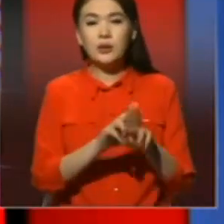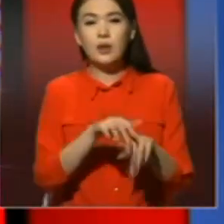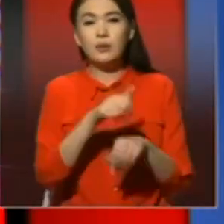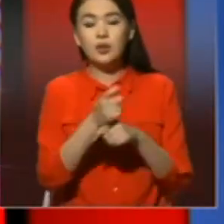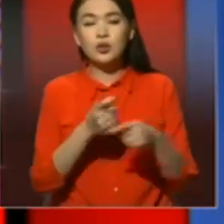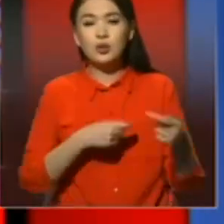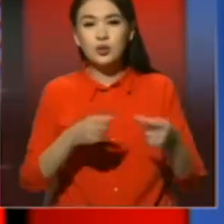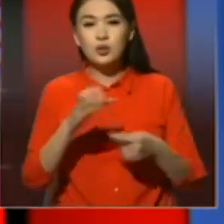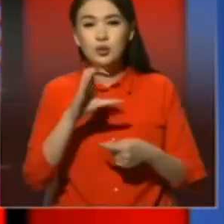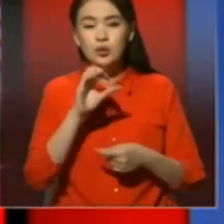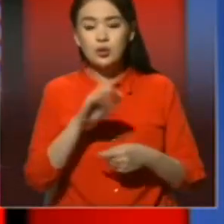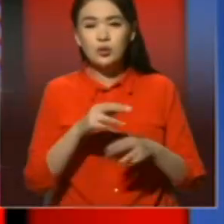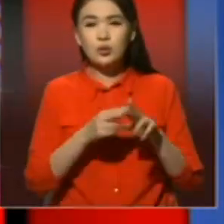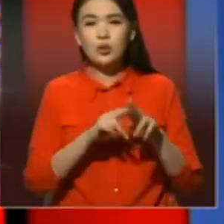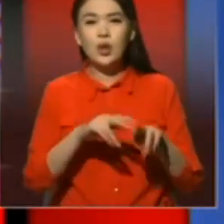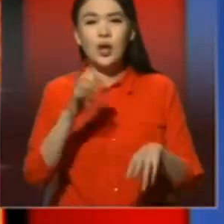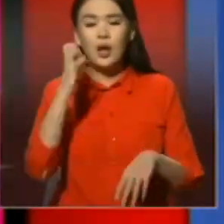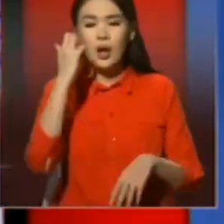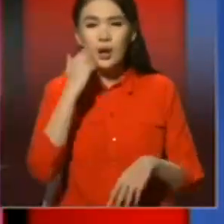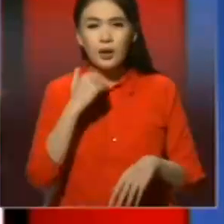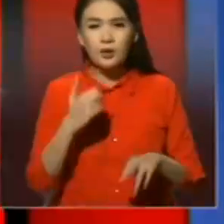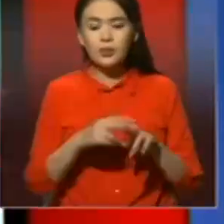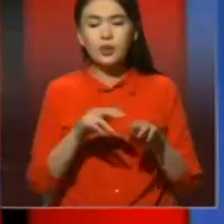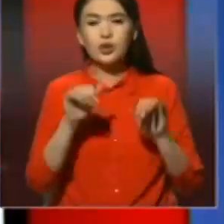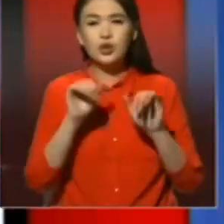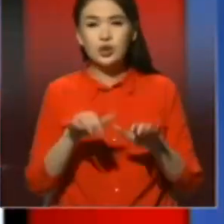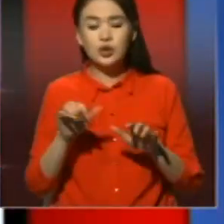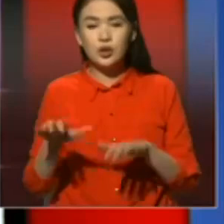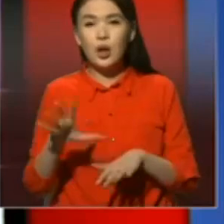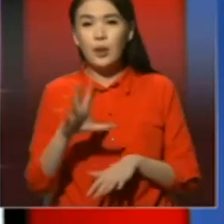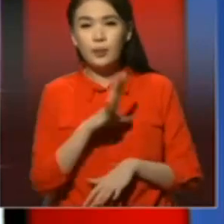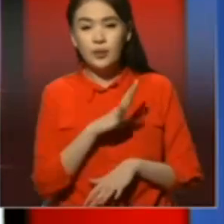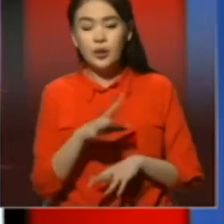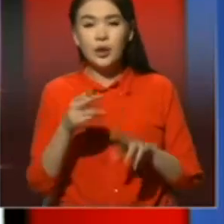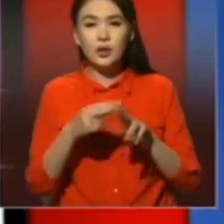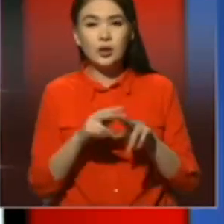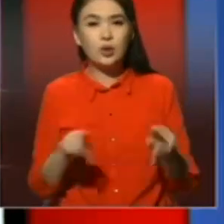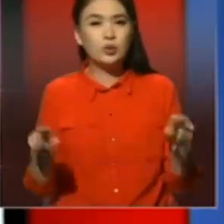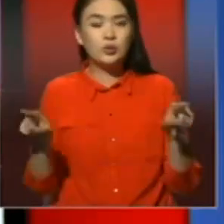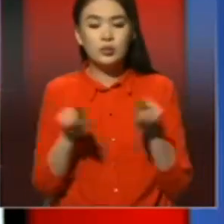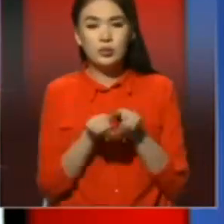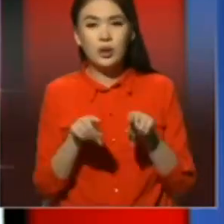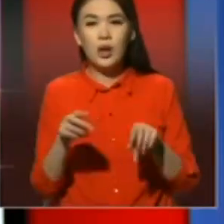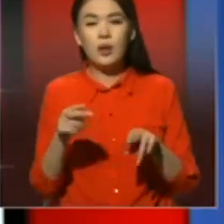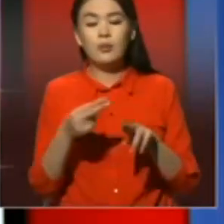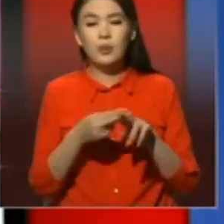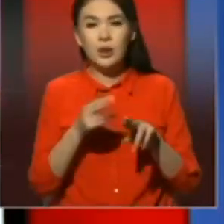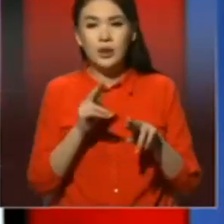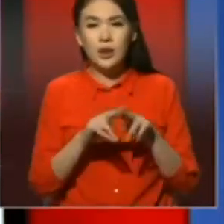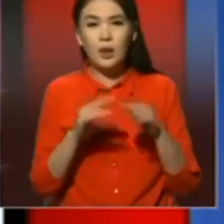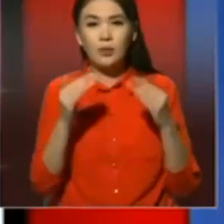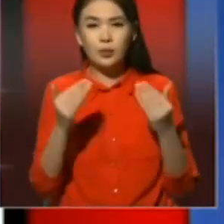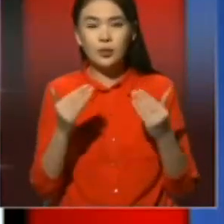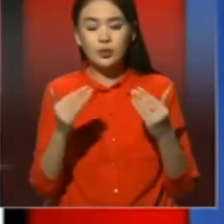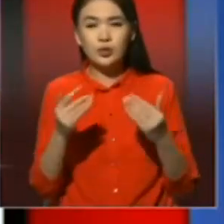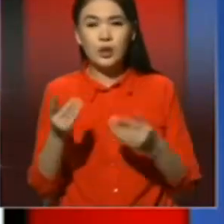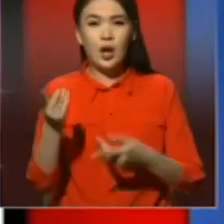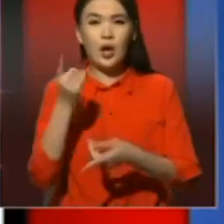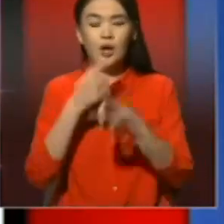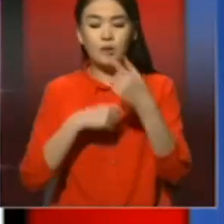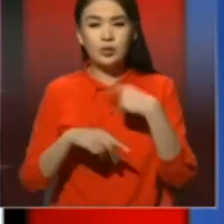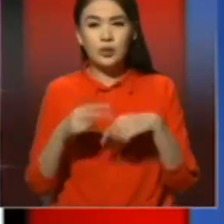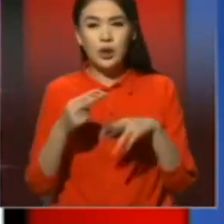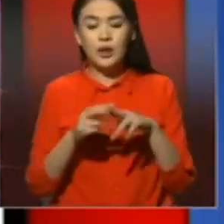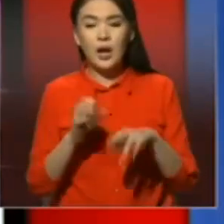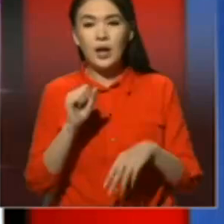болды, қарияларымыз, солардың барлығы шешіп отырды ғой. Міне тура сол процестерді бүгінгі заманымызға аудару. Бүгінгі